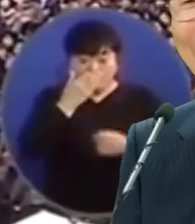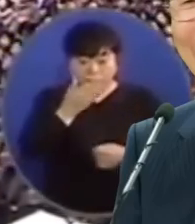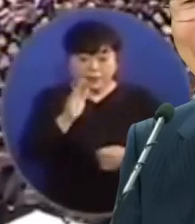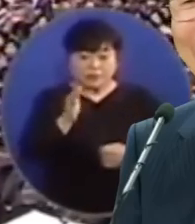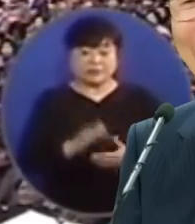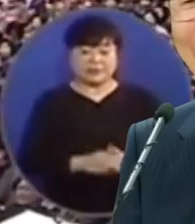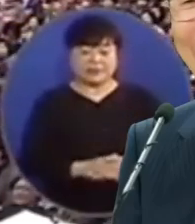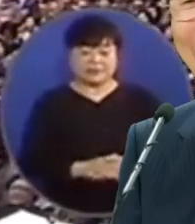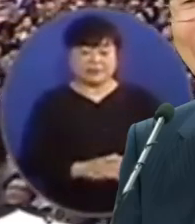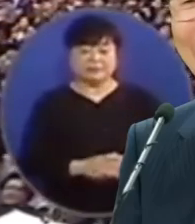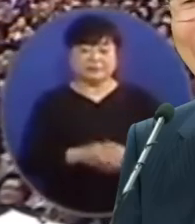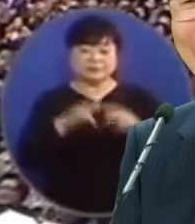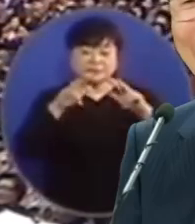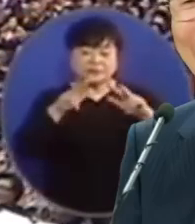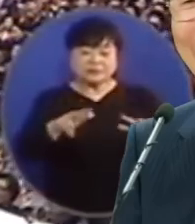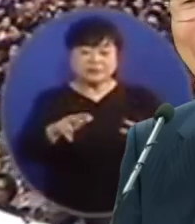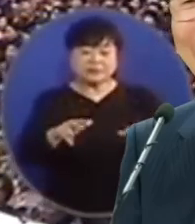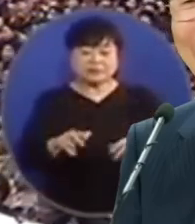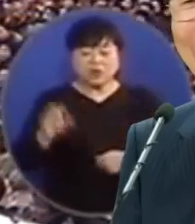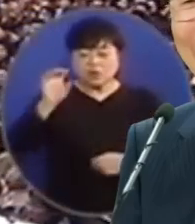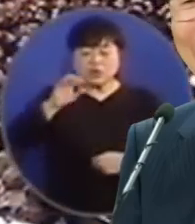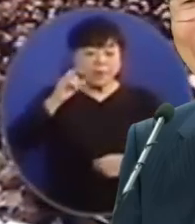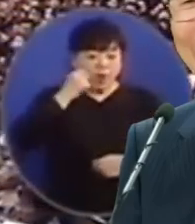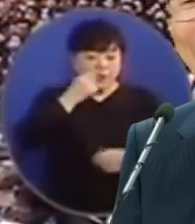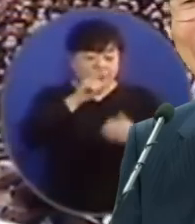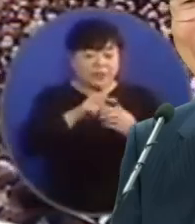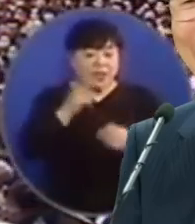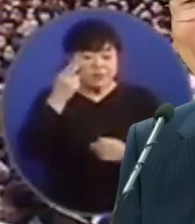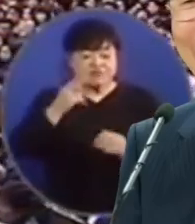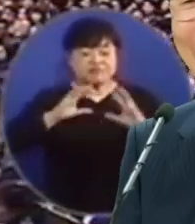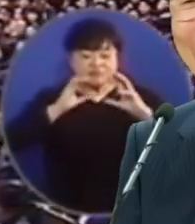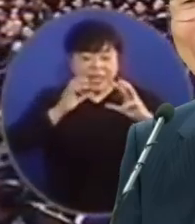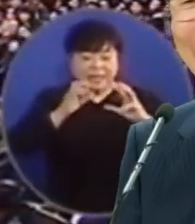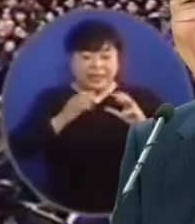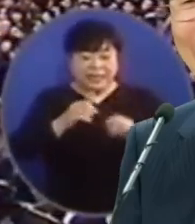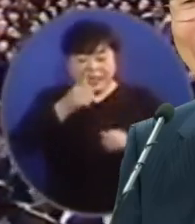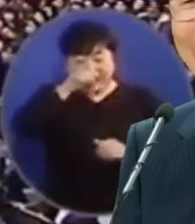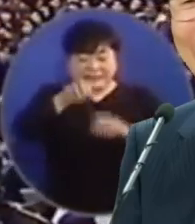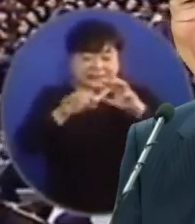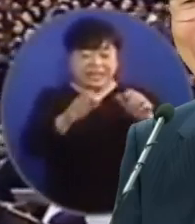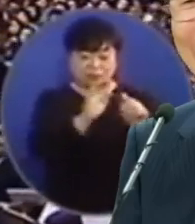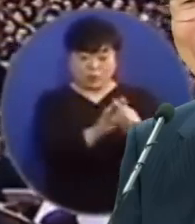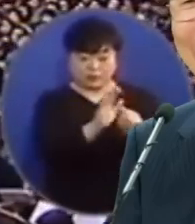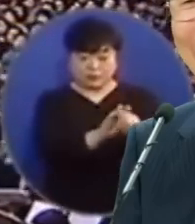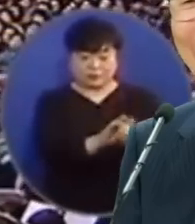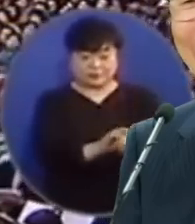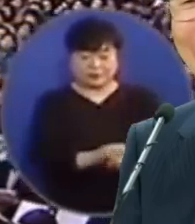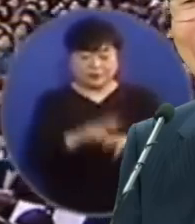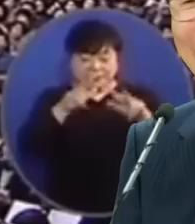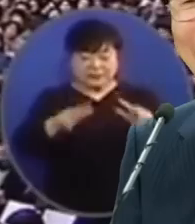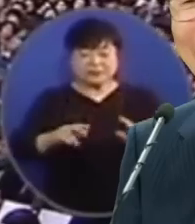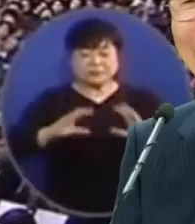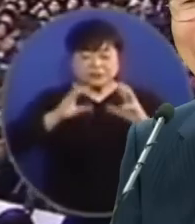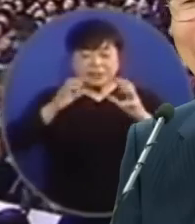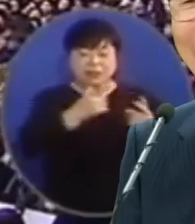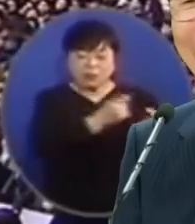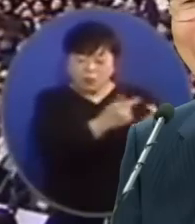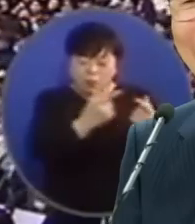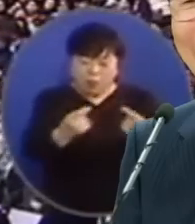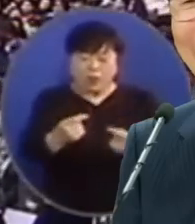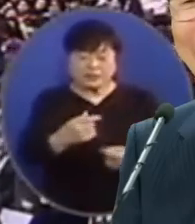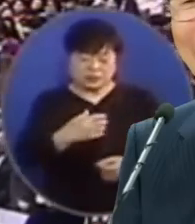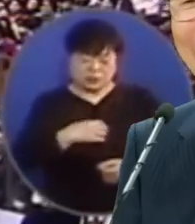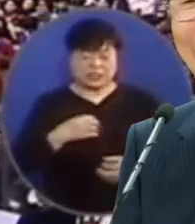있었습니다. 또 구라파가 어려울 때는 미국이나 아시아가 도움이 되었었습니다. 지금은 온 세계가 함께 경제